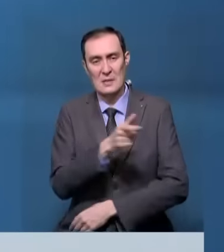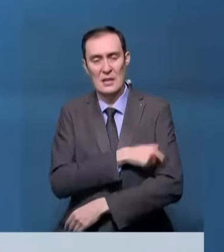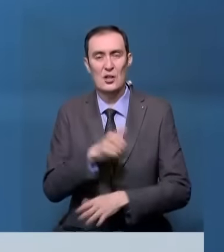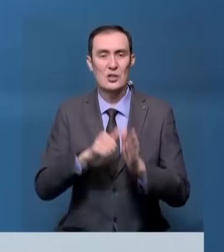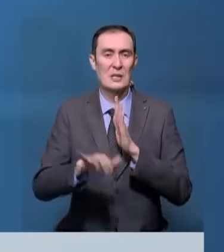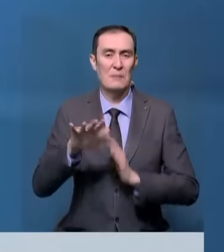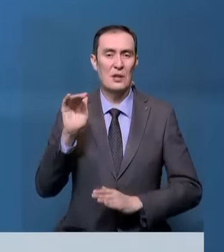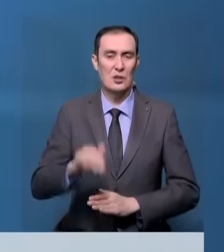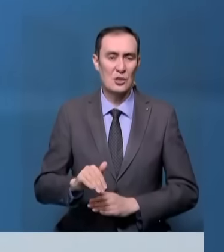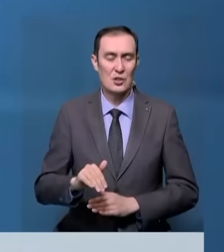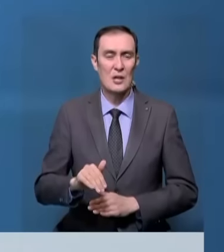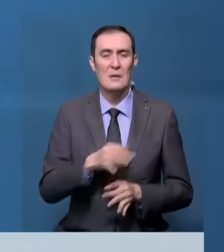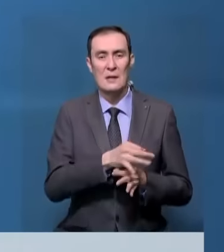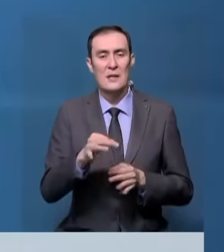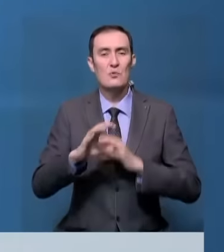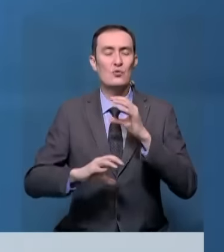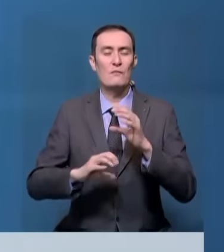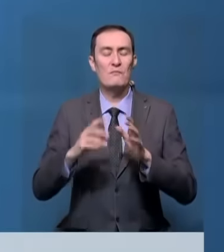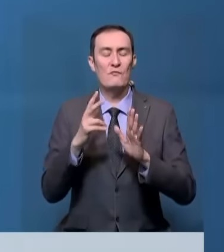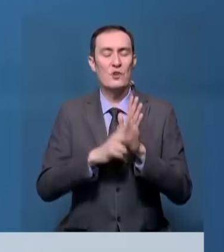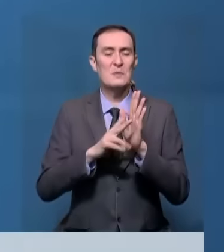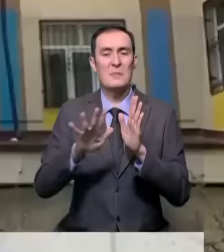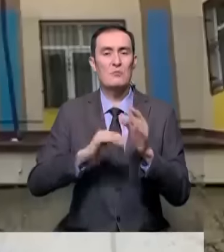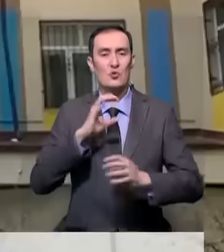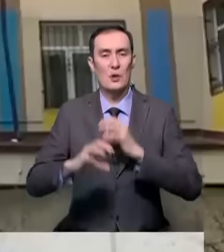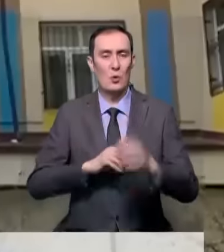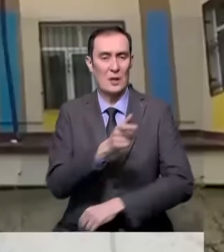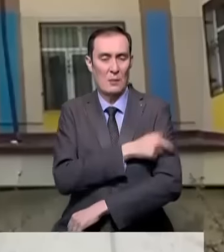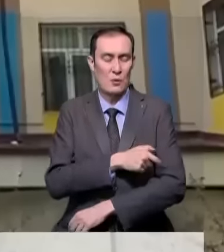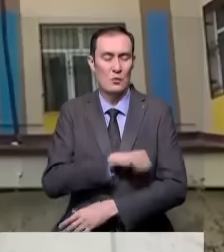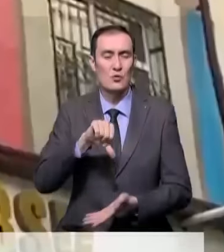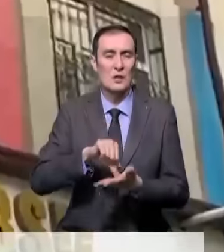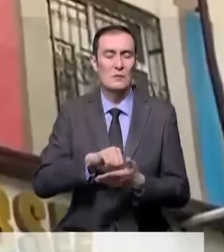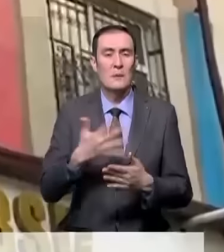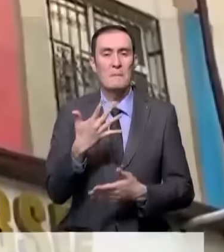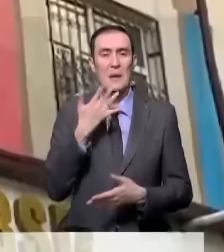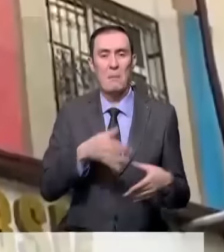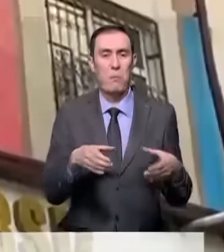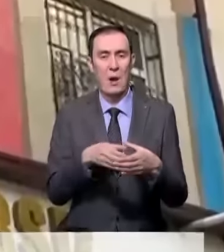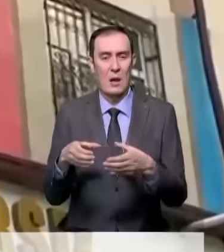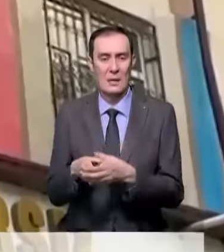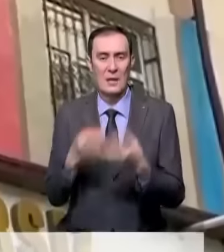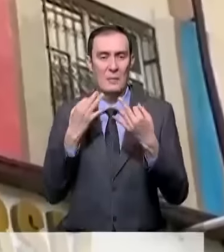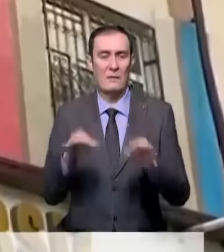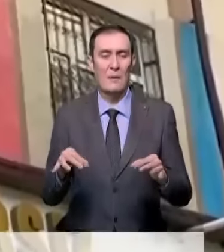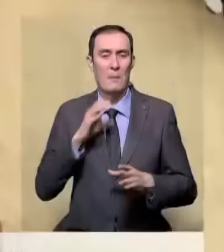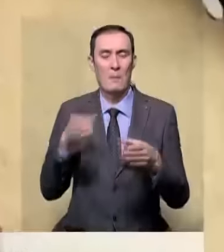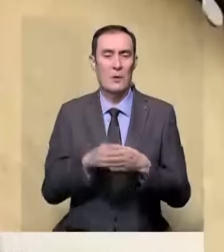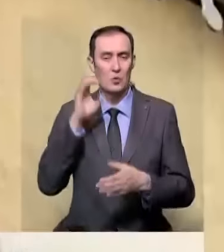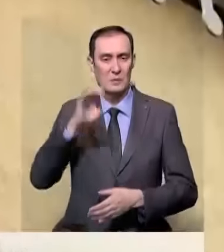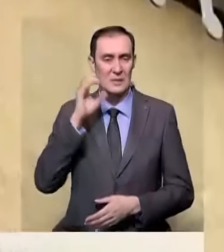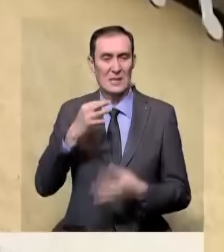тысяч местных и 850 международных наблюдателей. Всего в кампании участвуют 5 партий. Либерально-демократическая партия